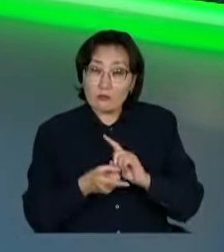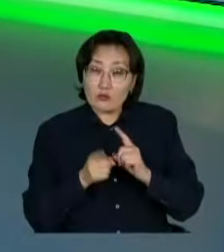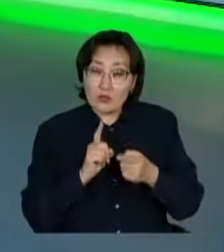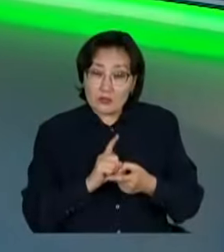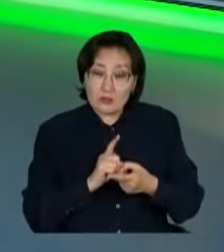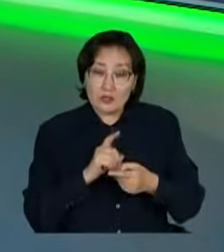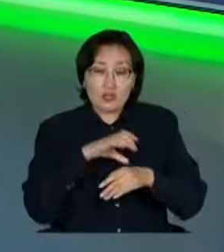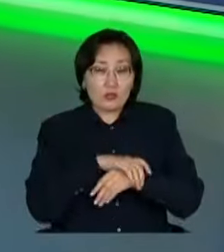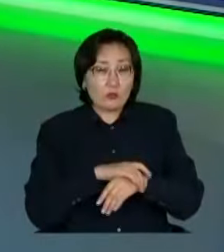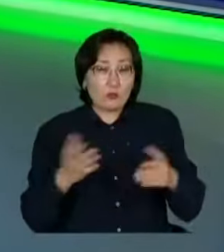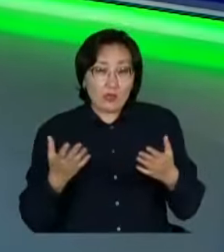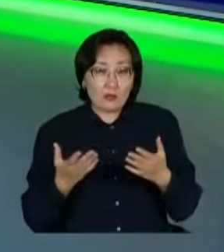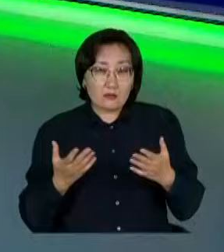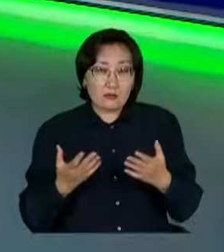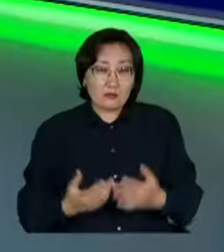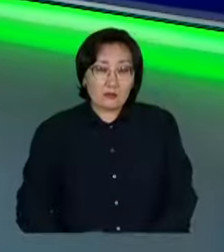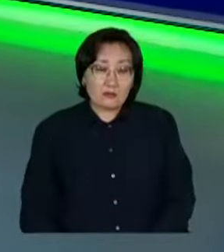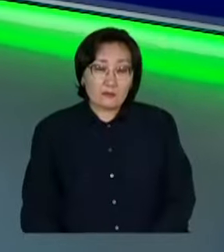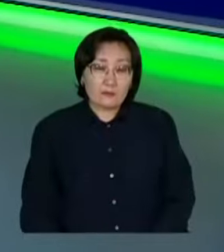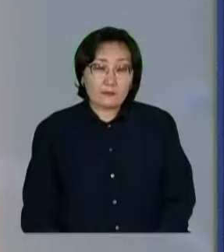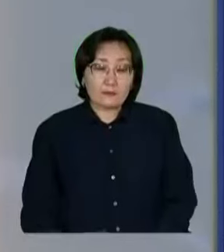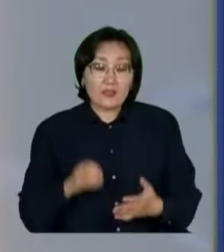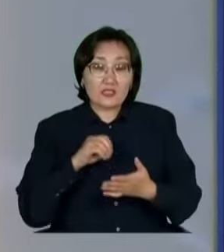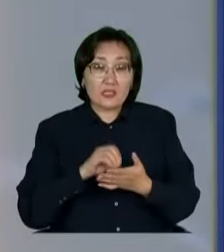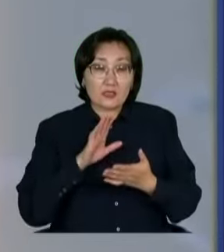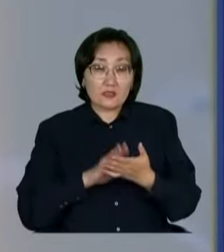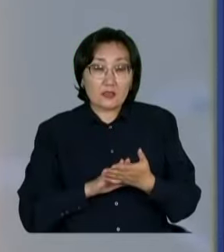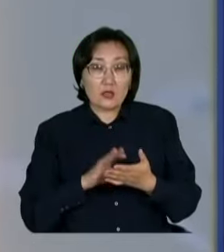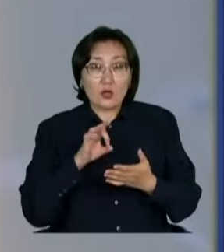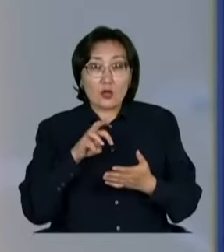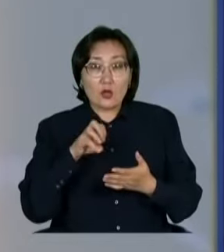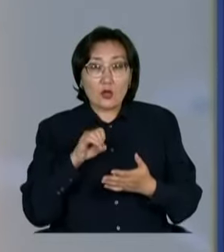ма? Симптомдары? Негізінен тіркеліп жатқан бізде омикрон